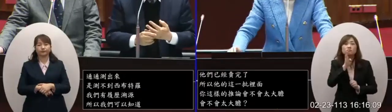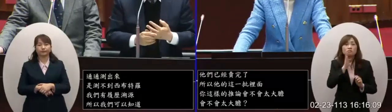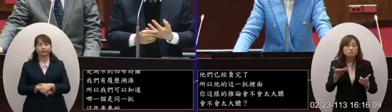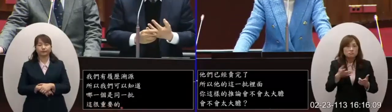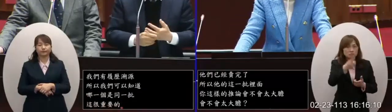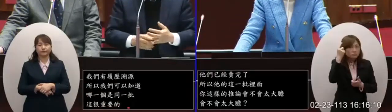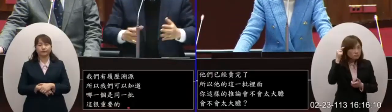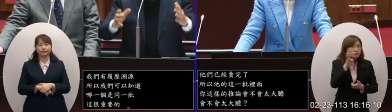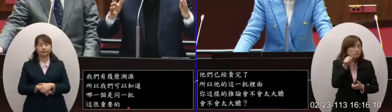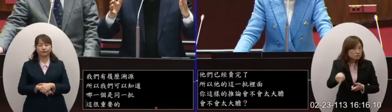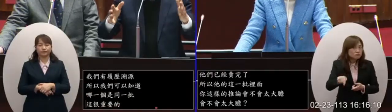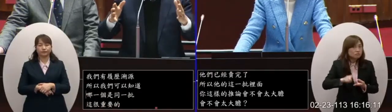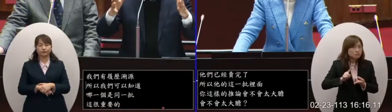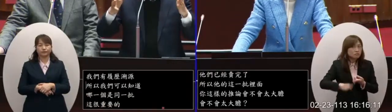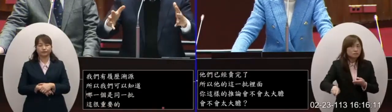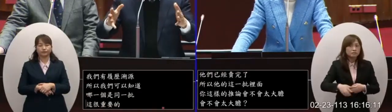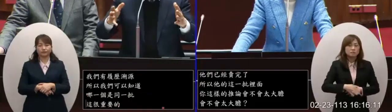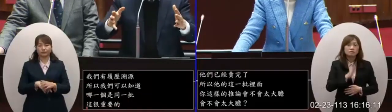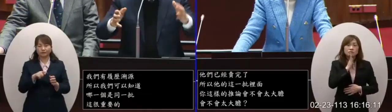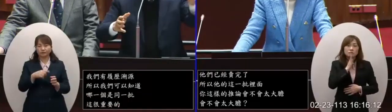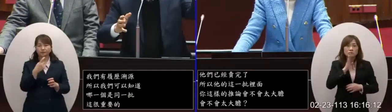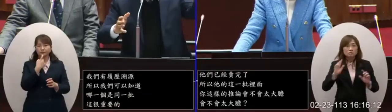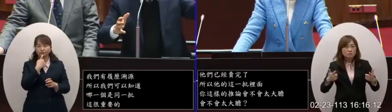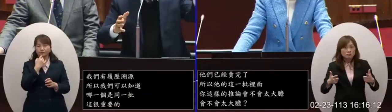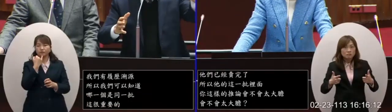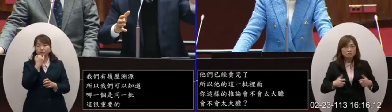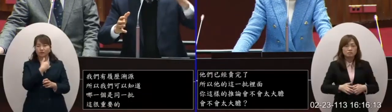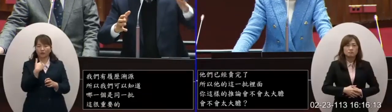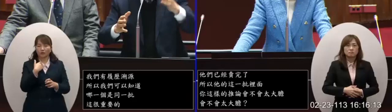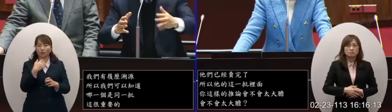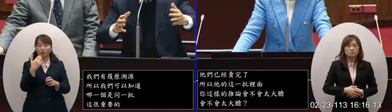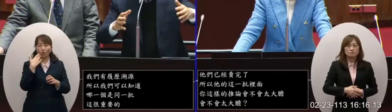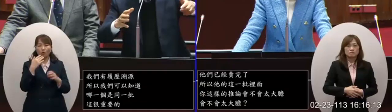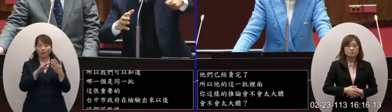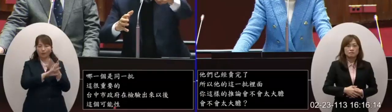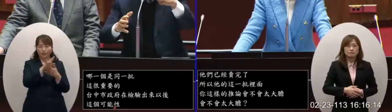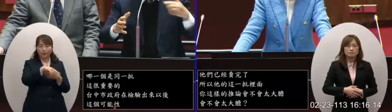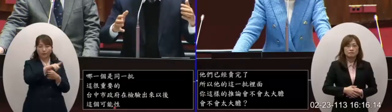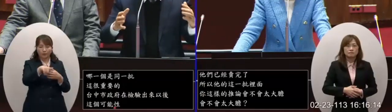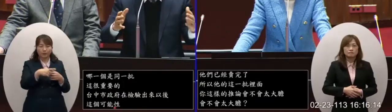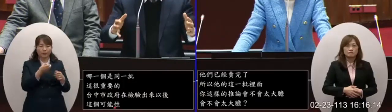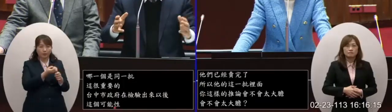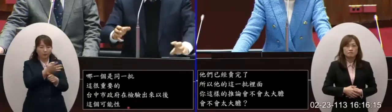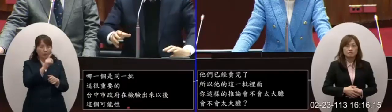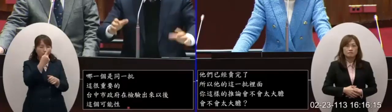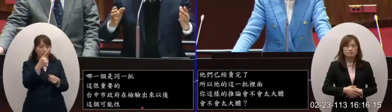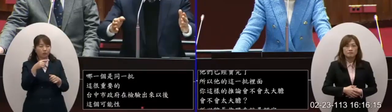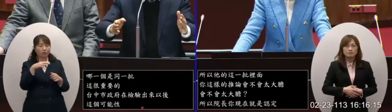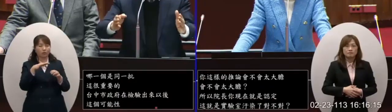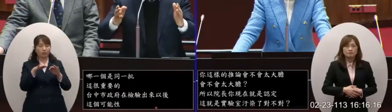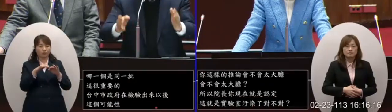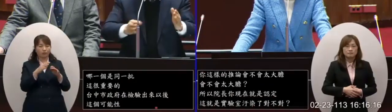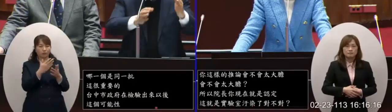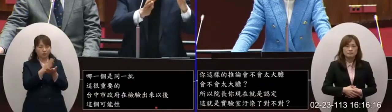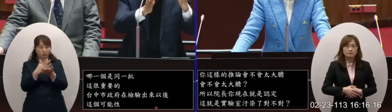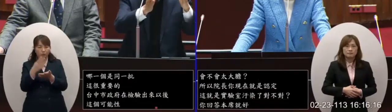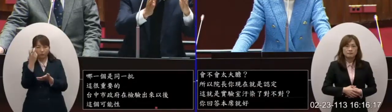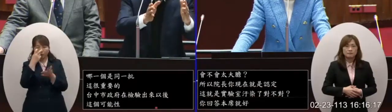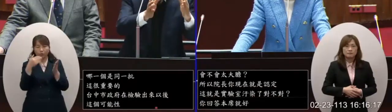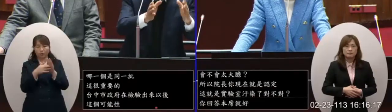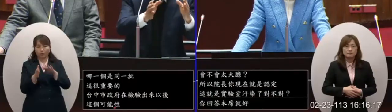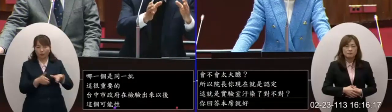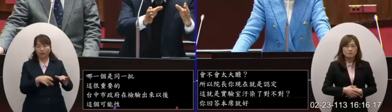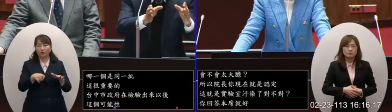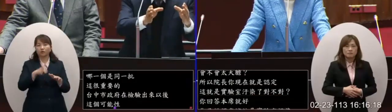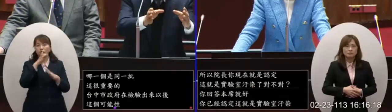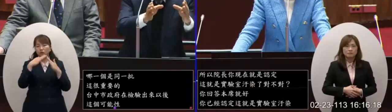定这就是实验室污染， 这一个可能性，我排除掉其他可能污染的来源以后，我们知道说就是